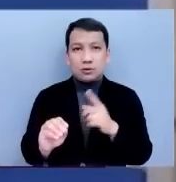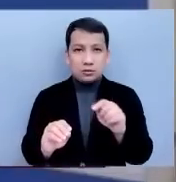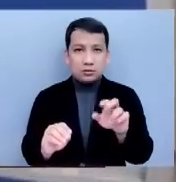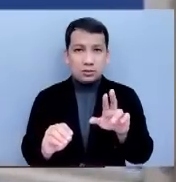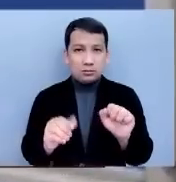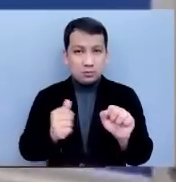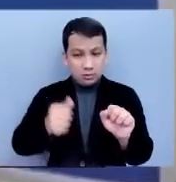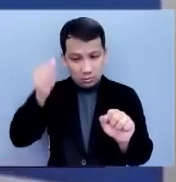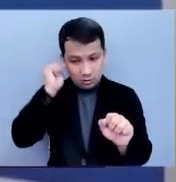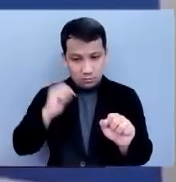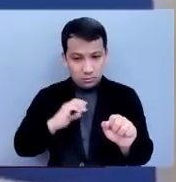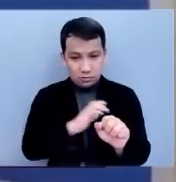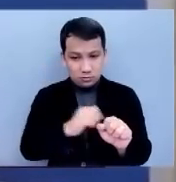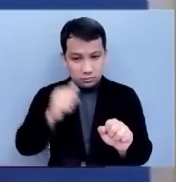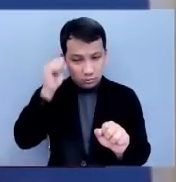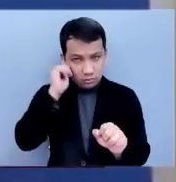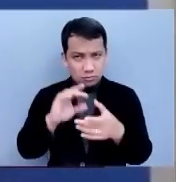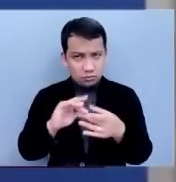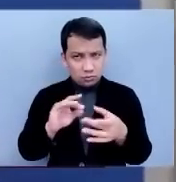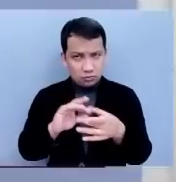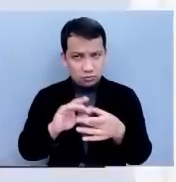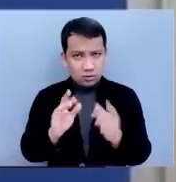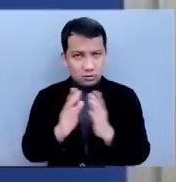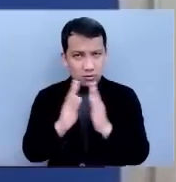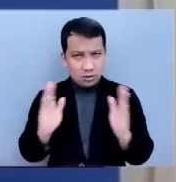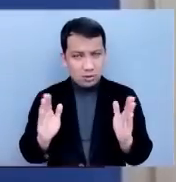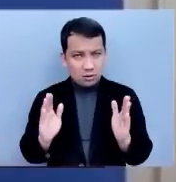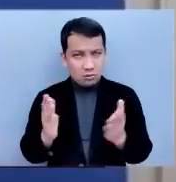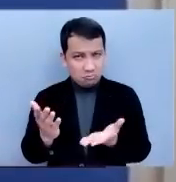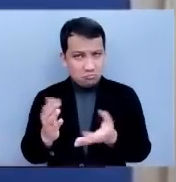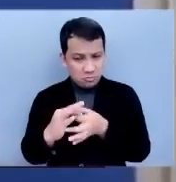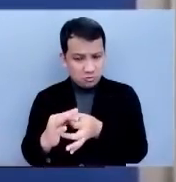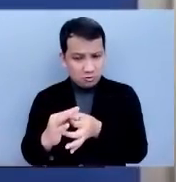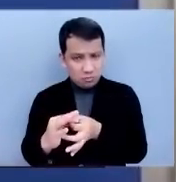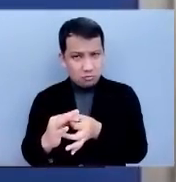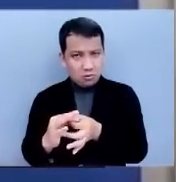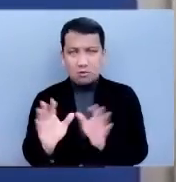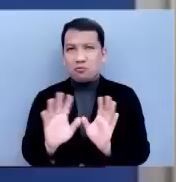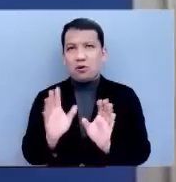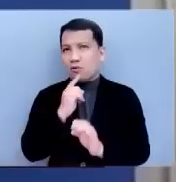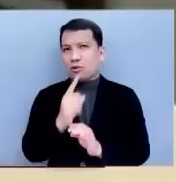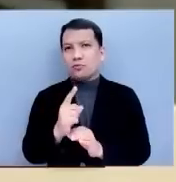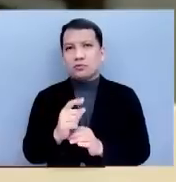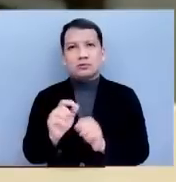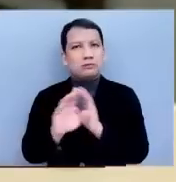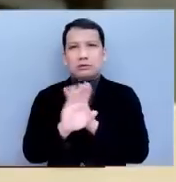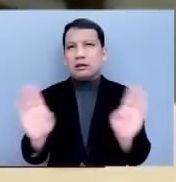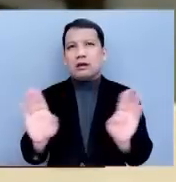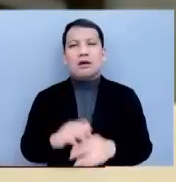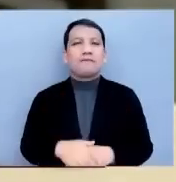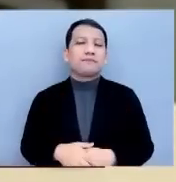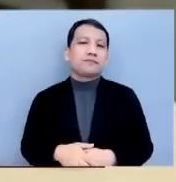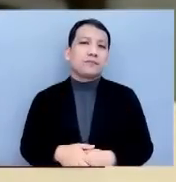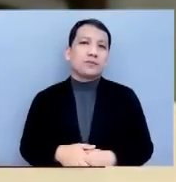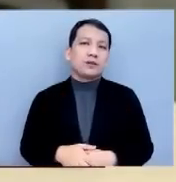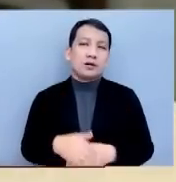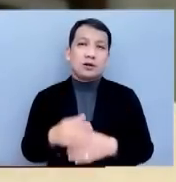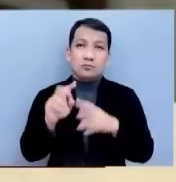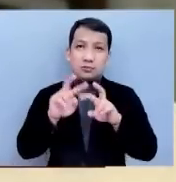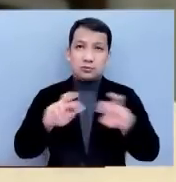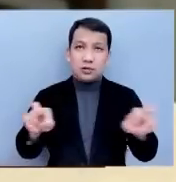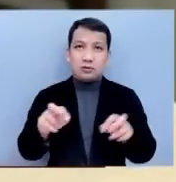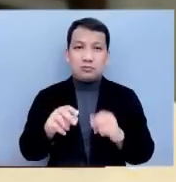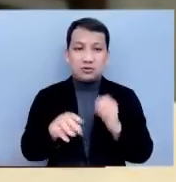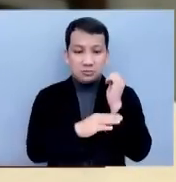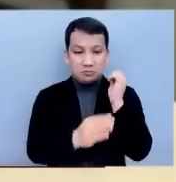sinasabi, yung parang lumaki yung story eh. Wala pong katotohanan. Lumabas ang isyong bagman